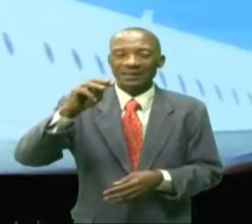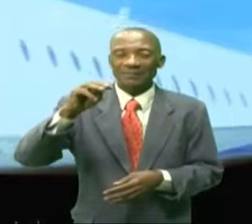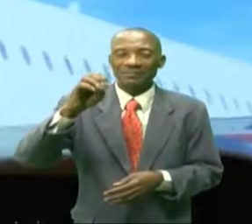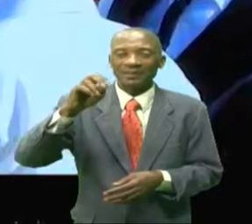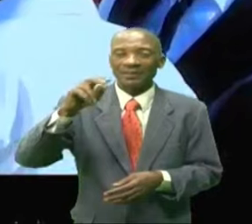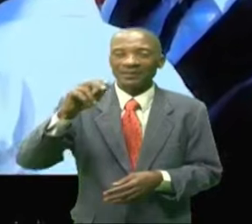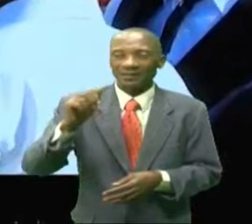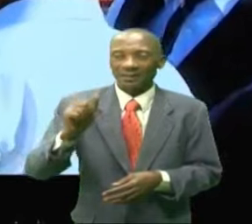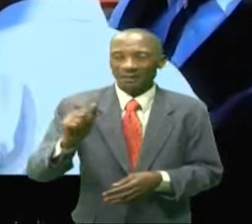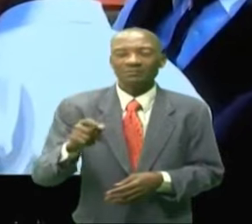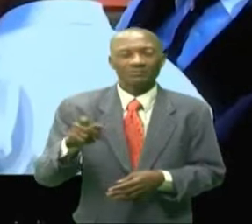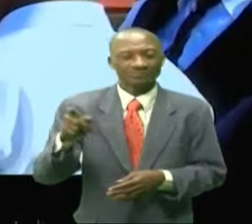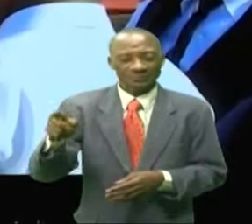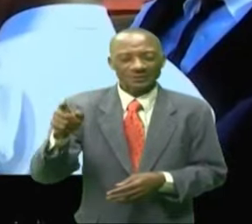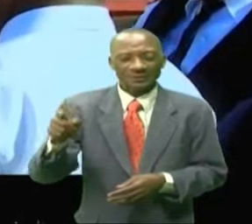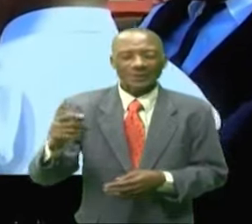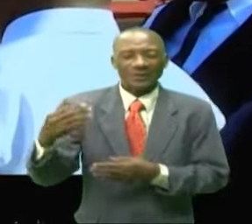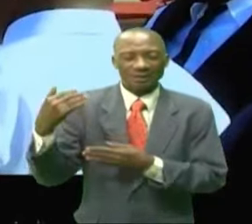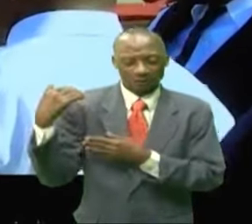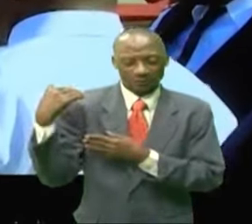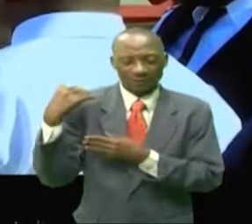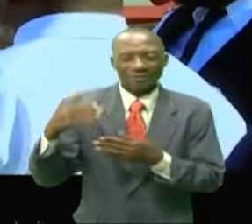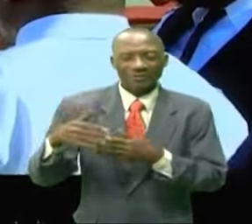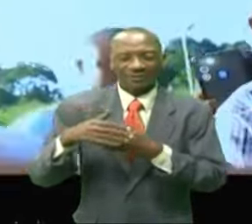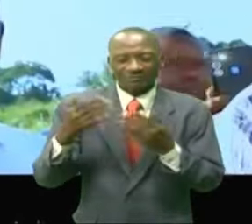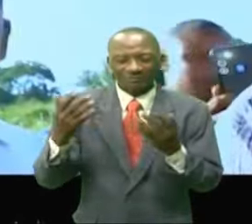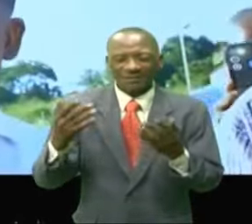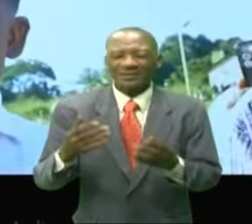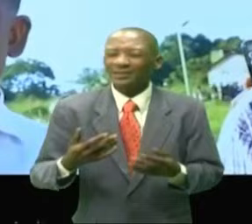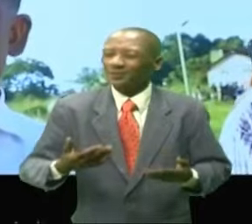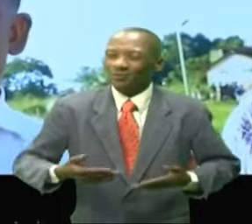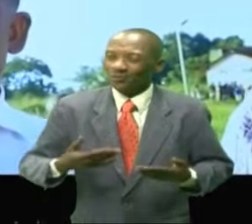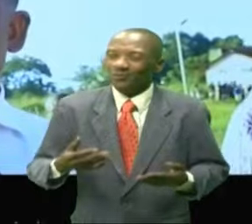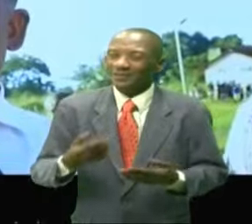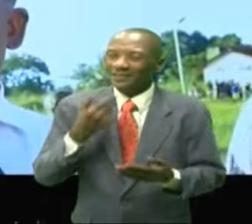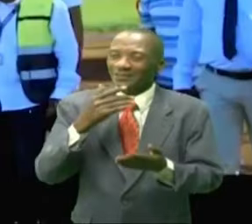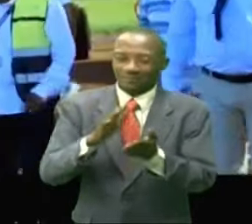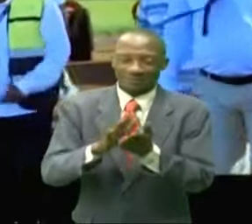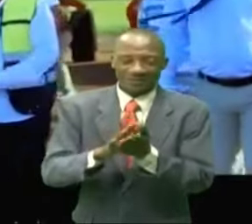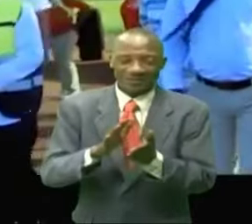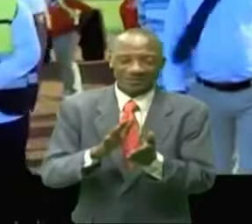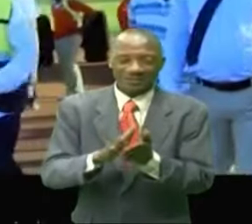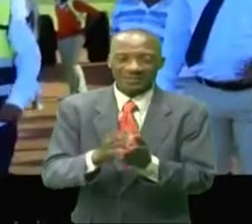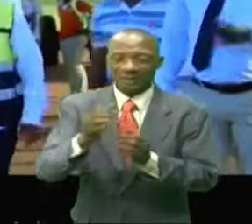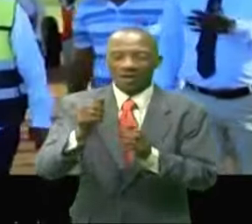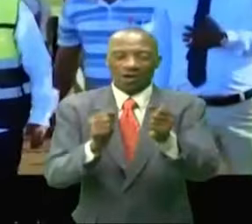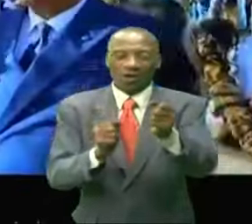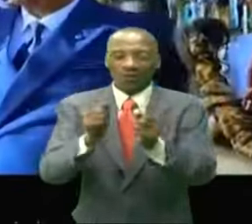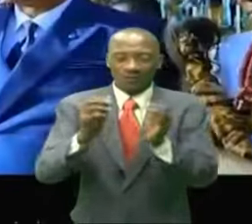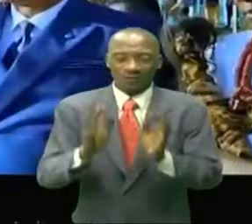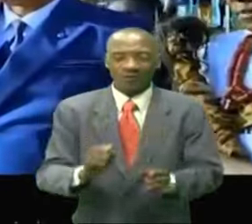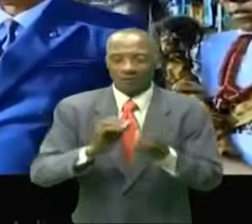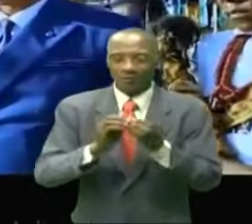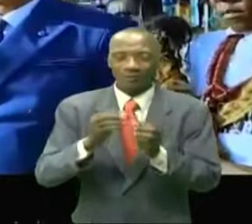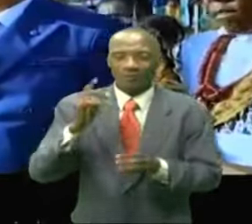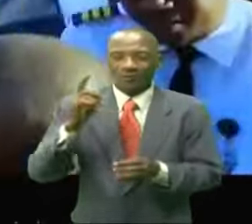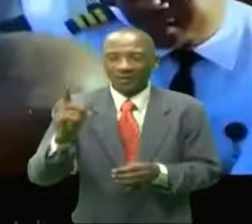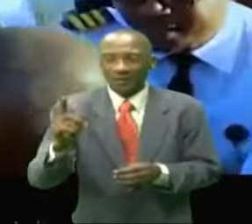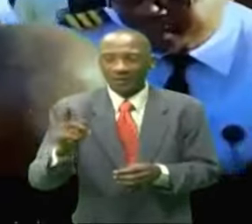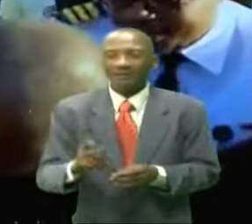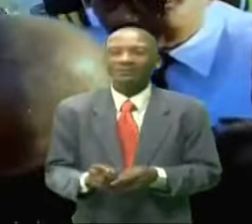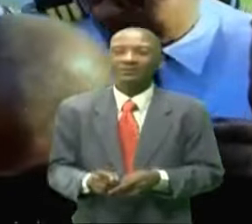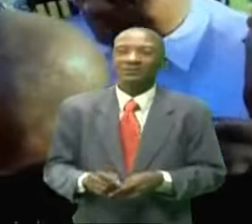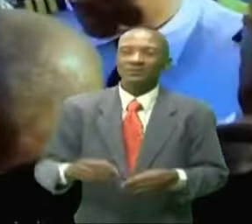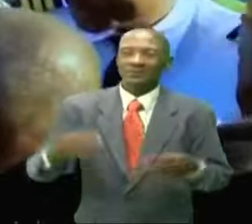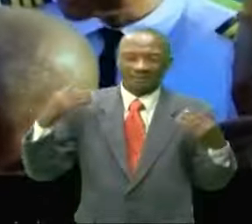qui salue le commandant à bord Luc Stripsens et tous les membres de l'équipage avant de les conduire pour saluer les chefs coutumiers